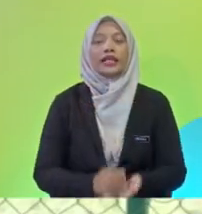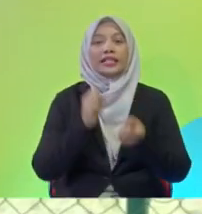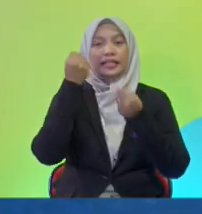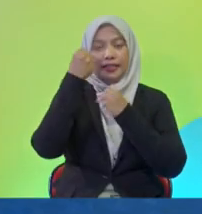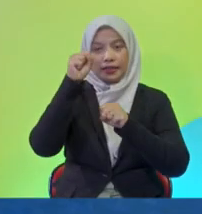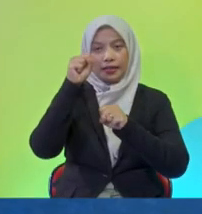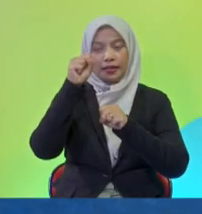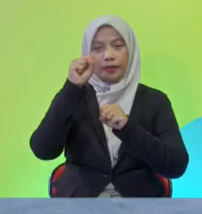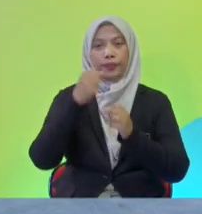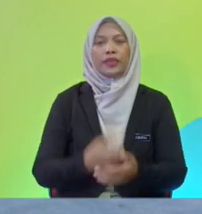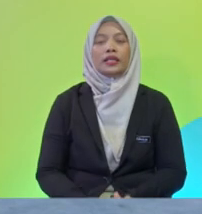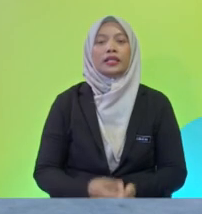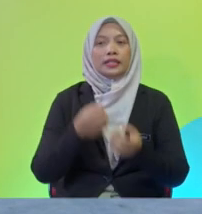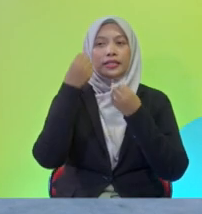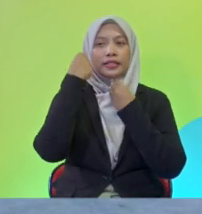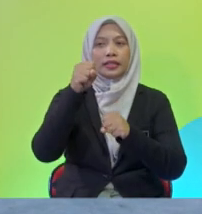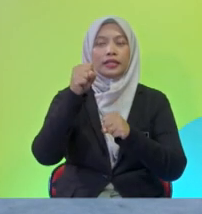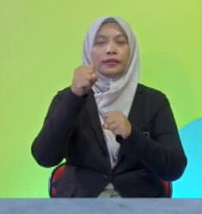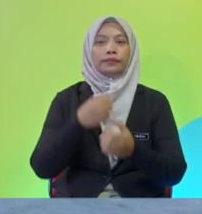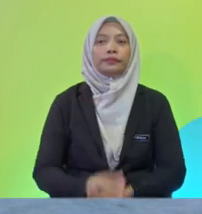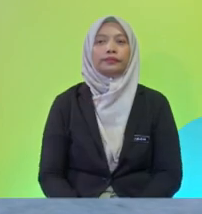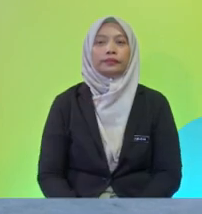Sedia? Sedia. Sedia. Sedia.